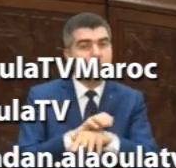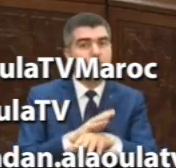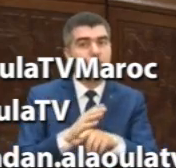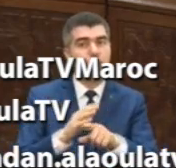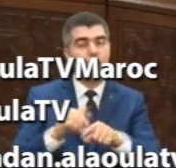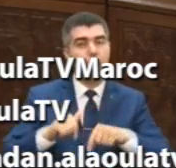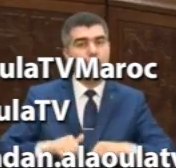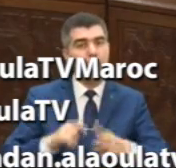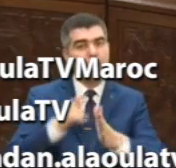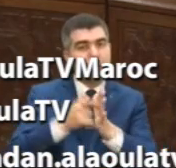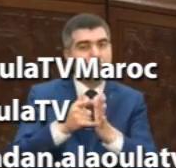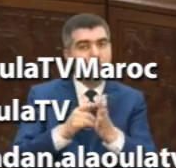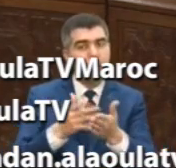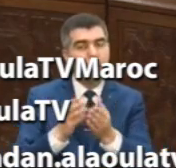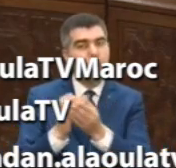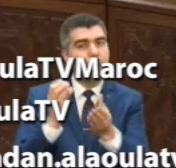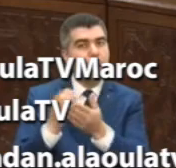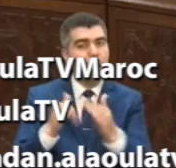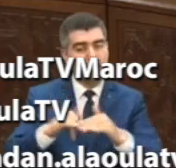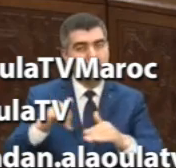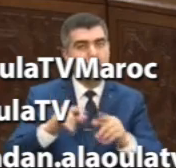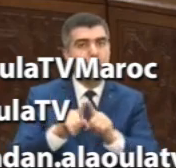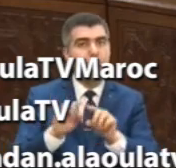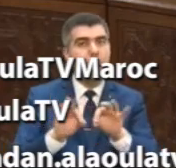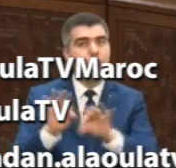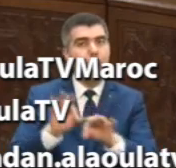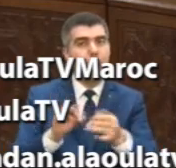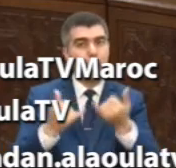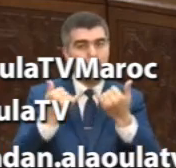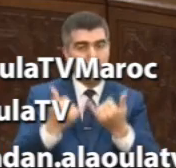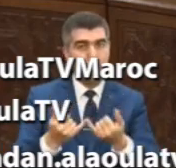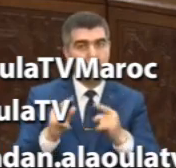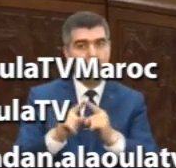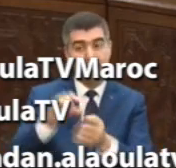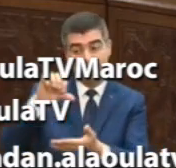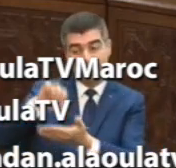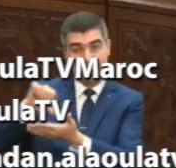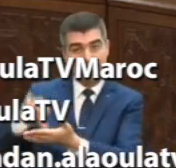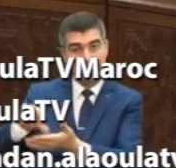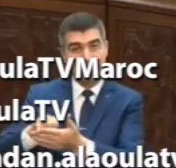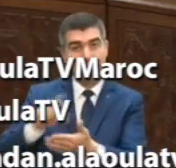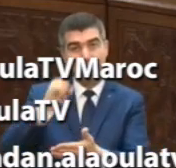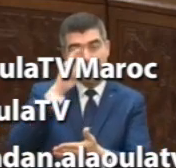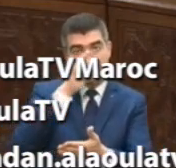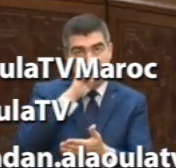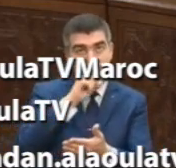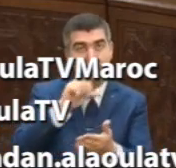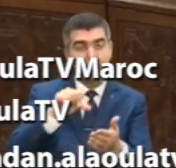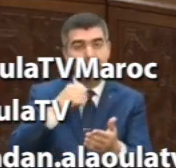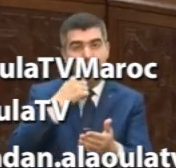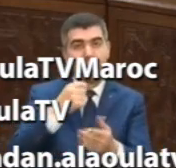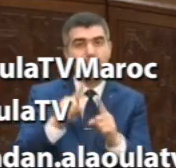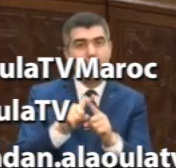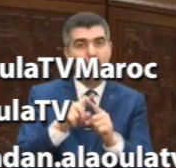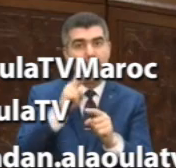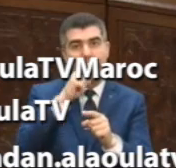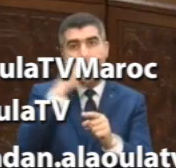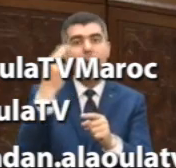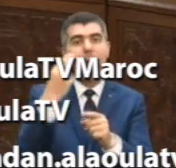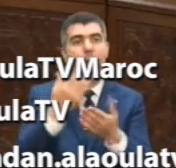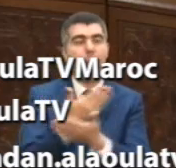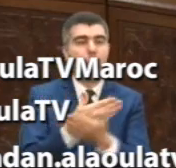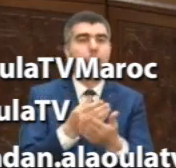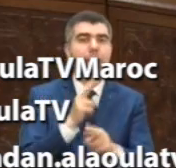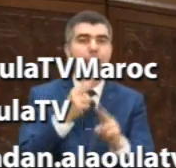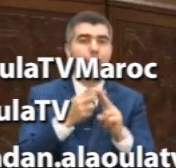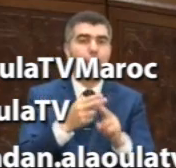عاتقها، واليوم كاين إجراءات اللي هي آنية للمواقع اللي بالفعل أكثر خطورة اللي هي نوار كما يقال، غتنشتغلوا عليها